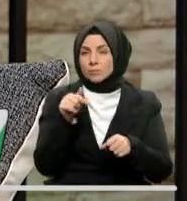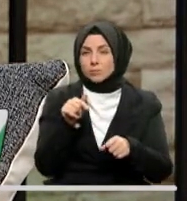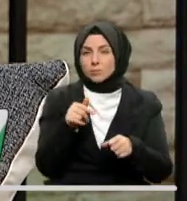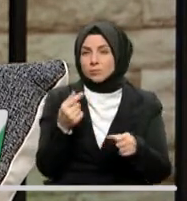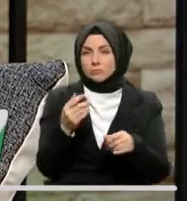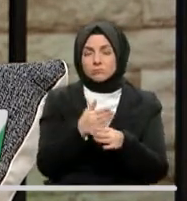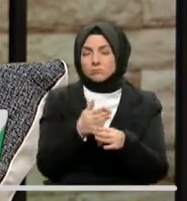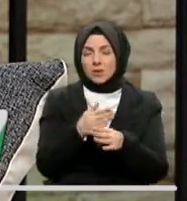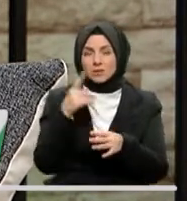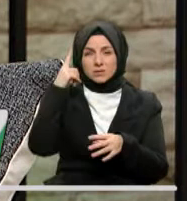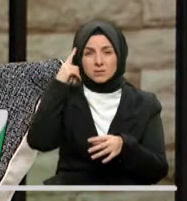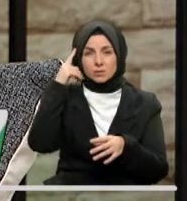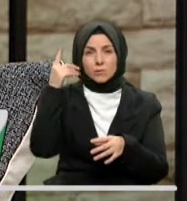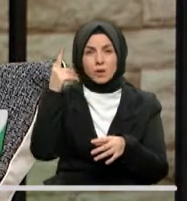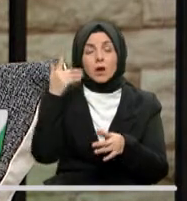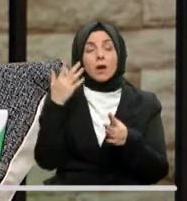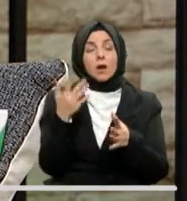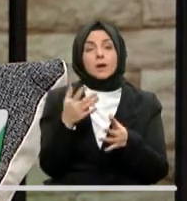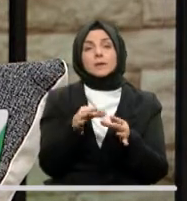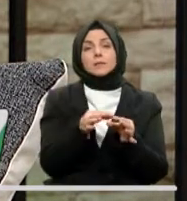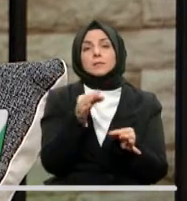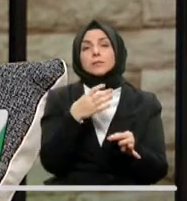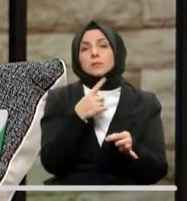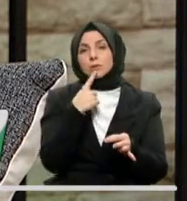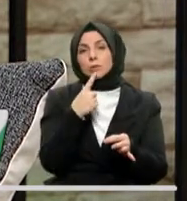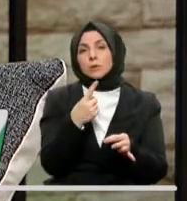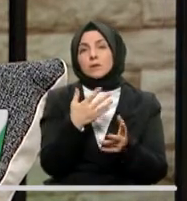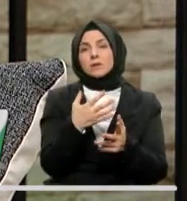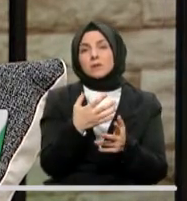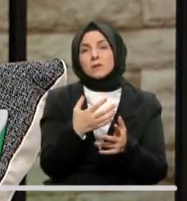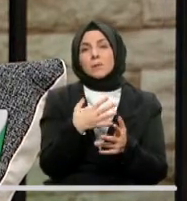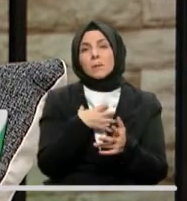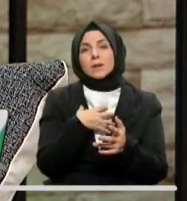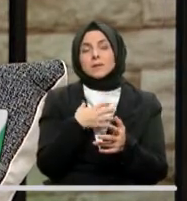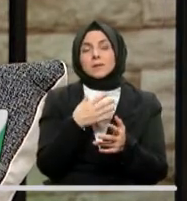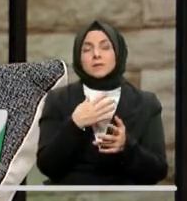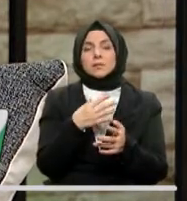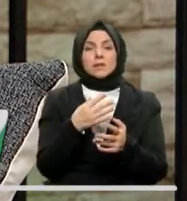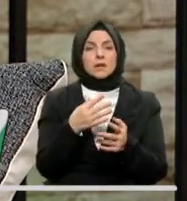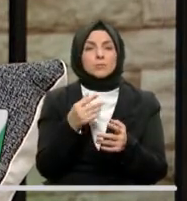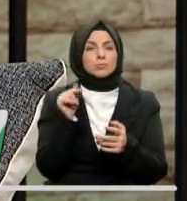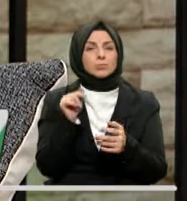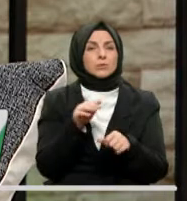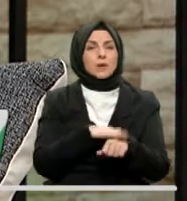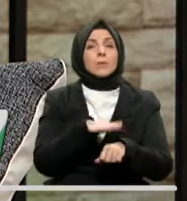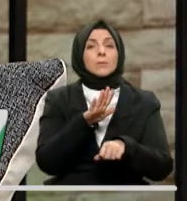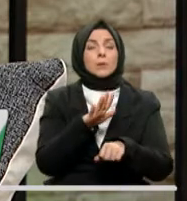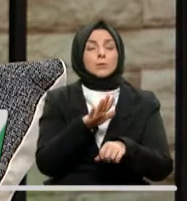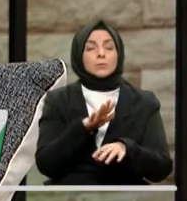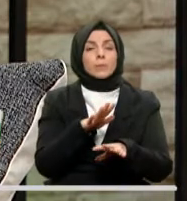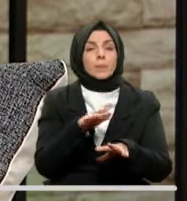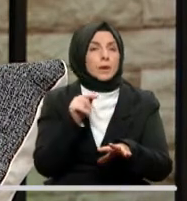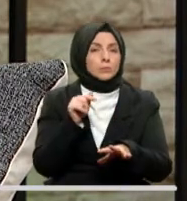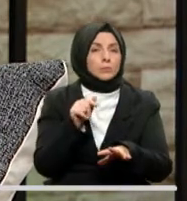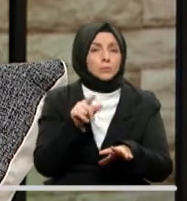konuşuyor dedim iç sesi var dedim işte kişi diyor ki ne kadar beceriksiz size zaten bunu da başaramadın Ama bu ses İlk o kişinin